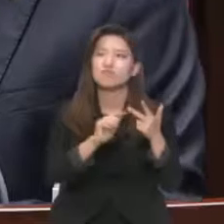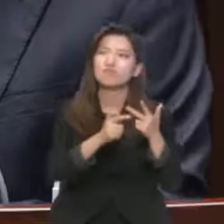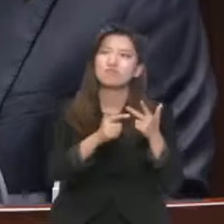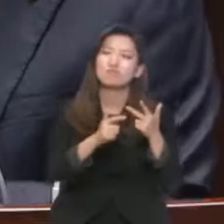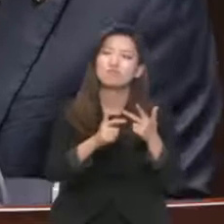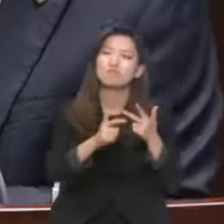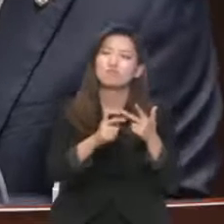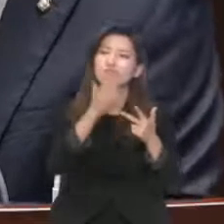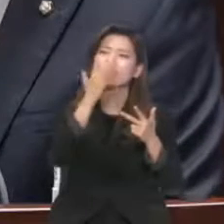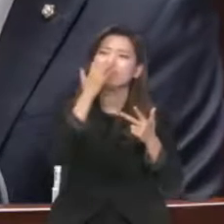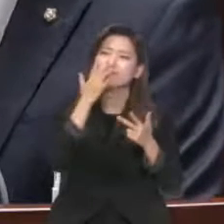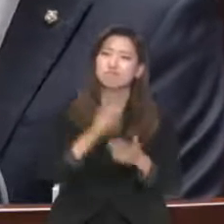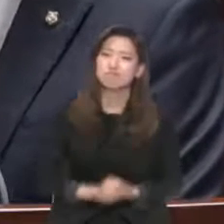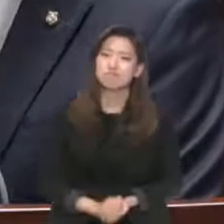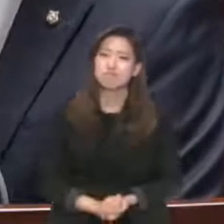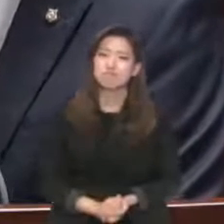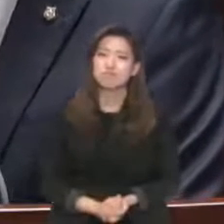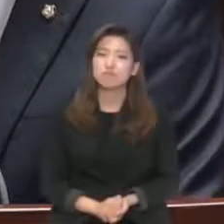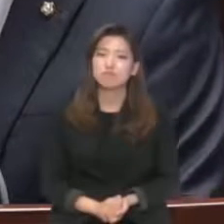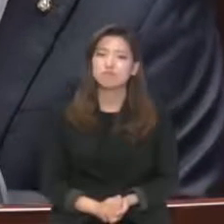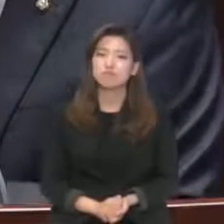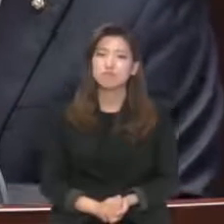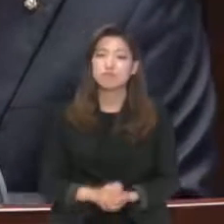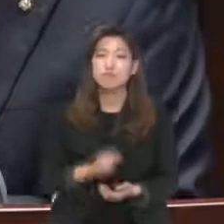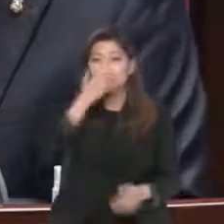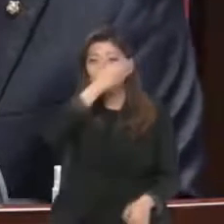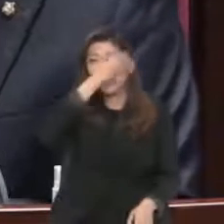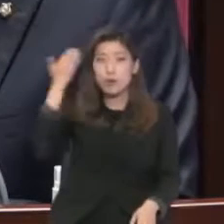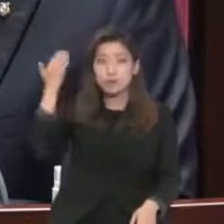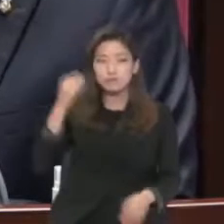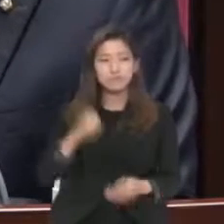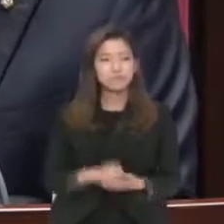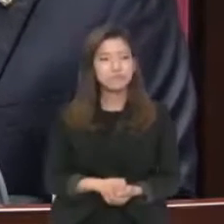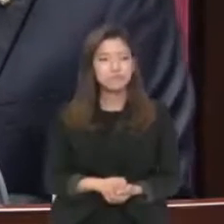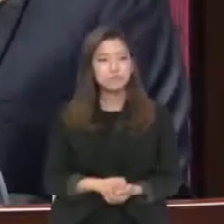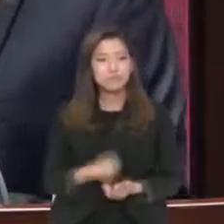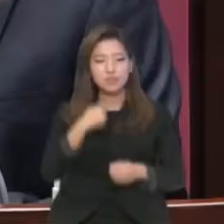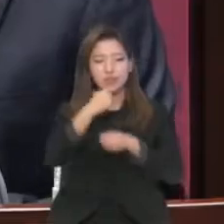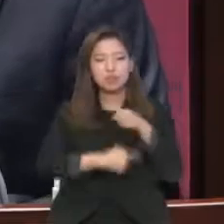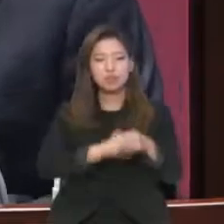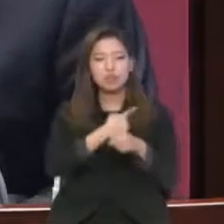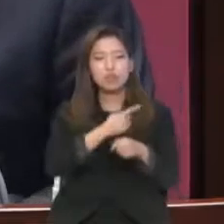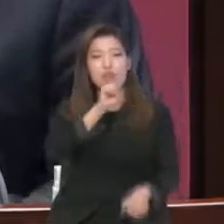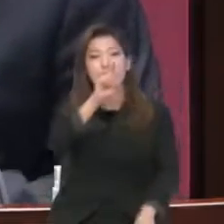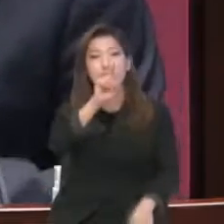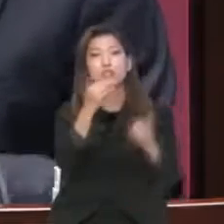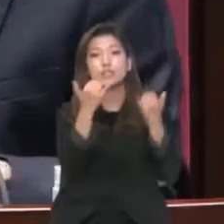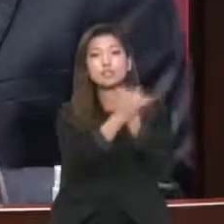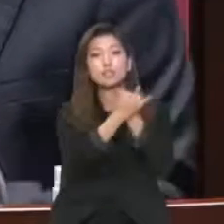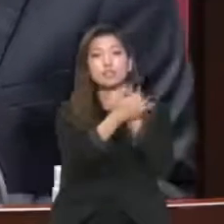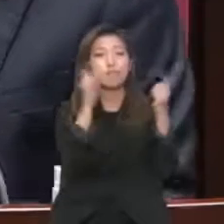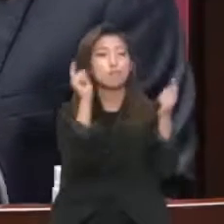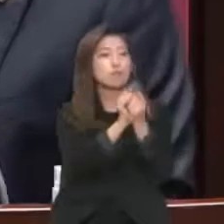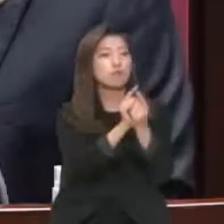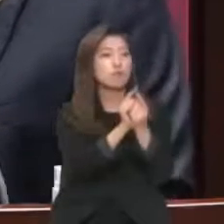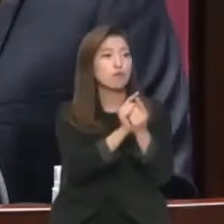청년들은 1년에 한두 번 만나는 친척이 인생에 별로 의미가 없는 삶을 살아가고 있습니다. 이런